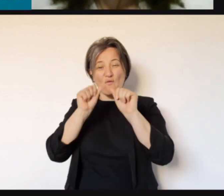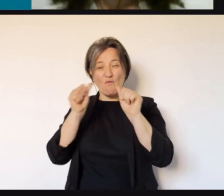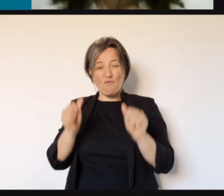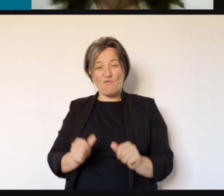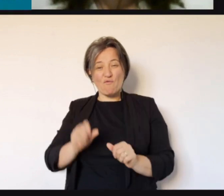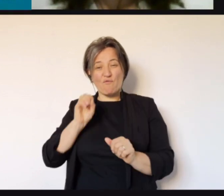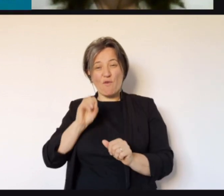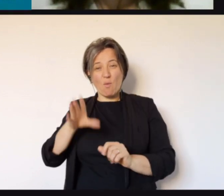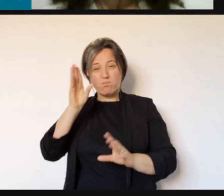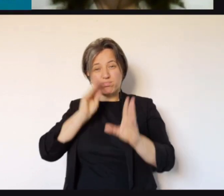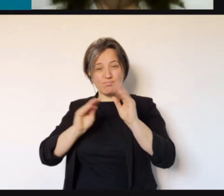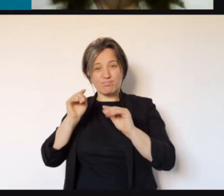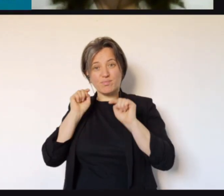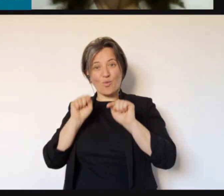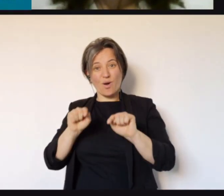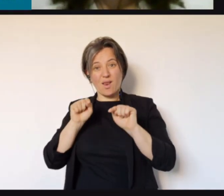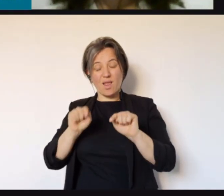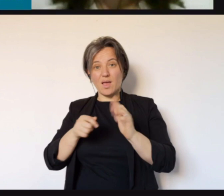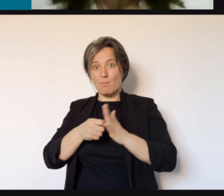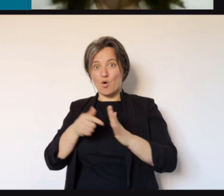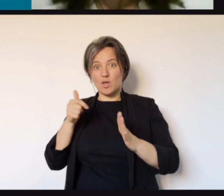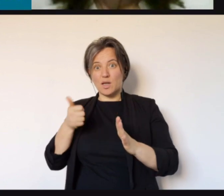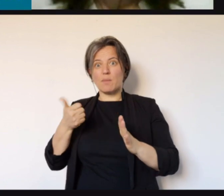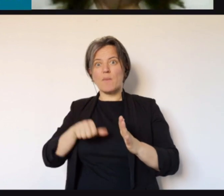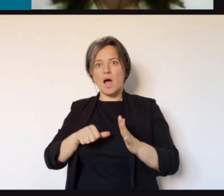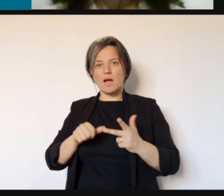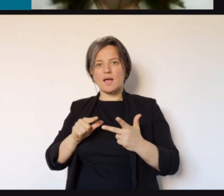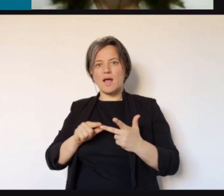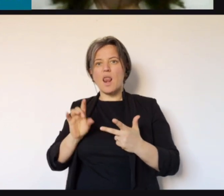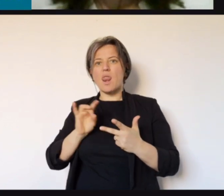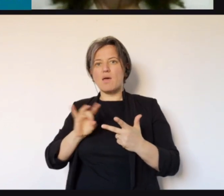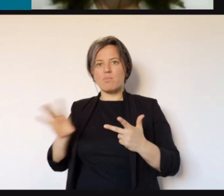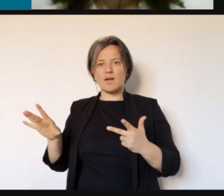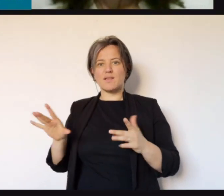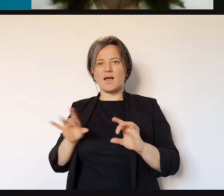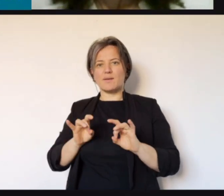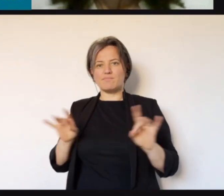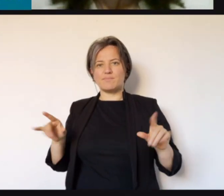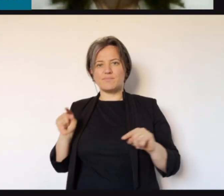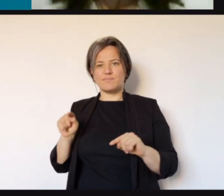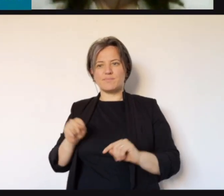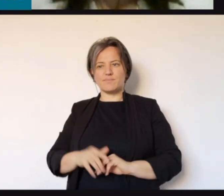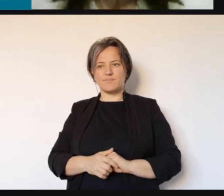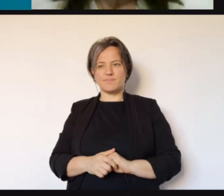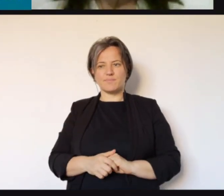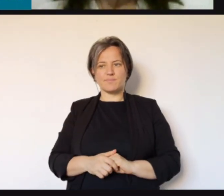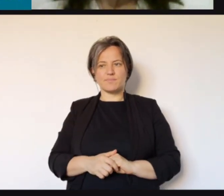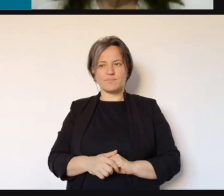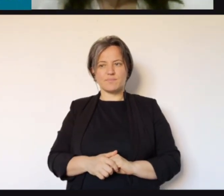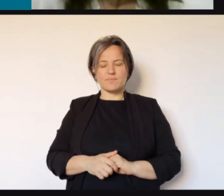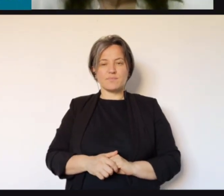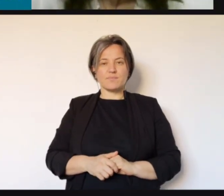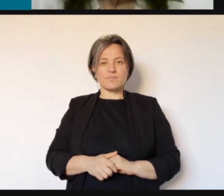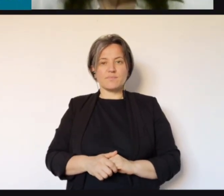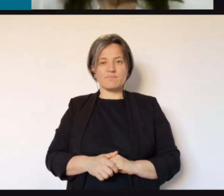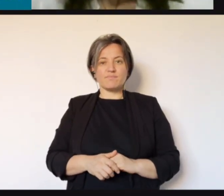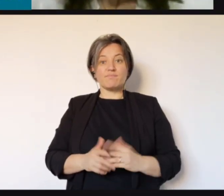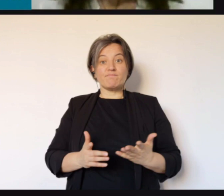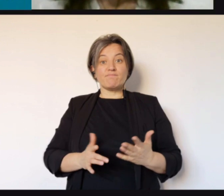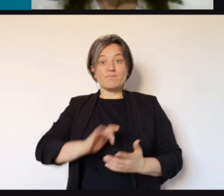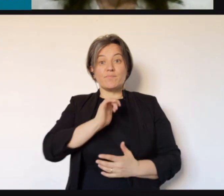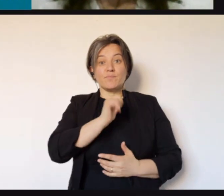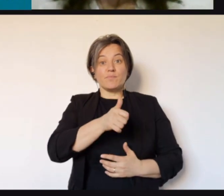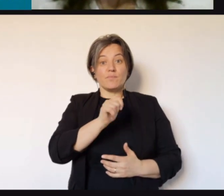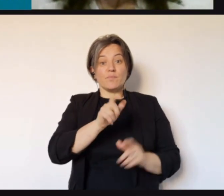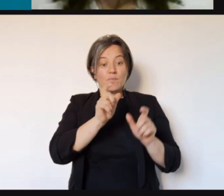e anche la libertà fa parte della dignità. La libertà delle persone è una